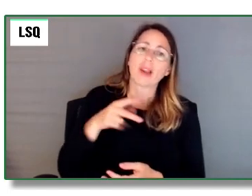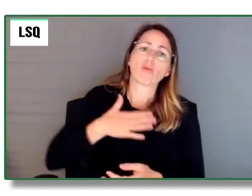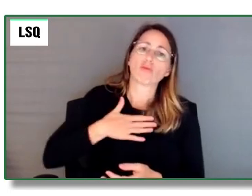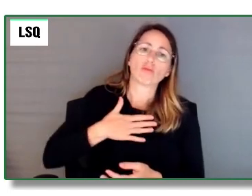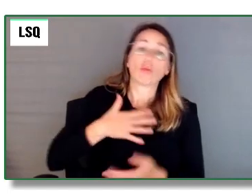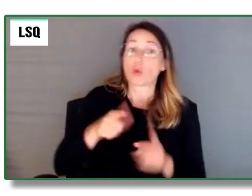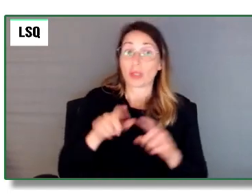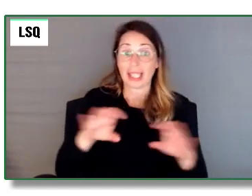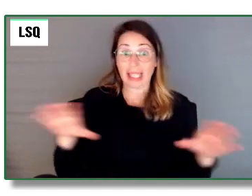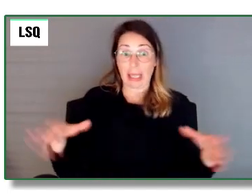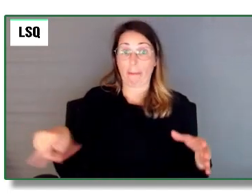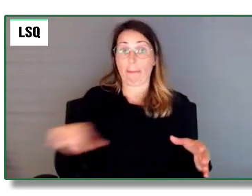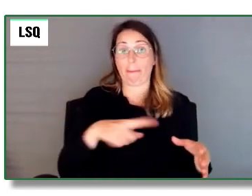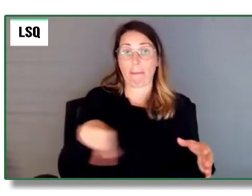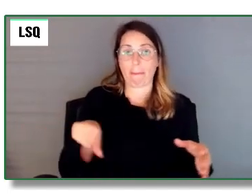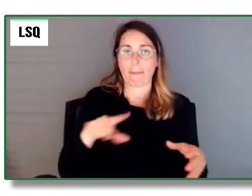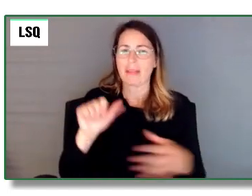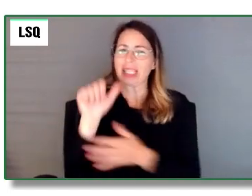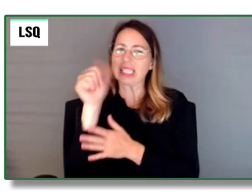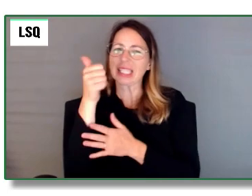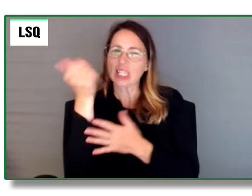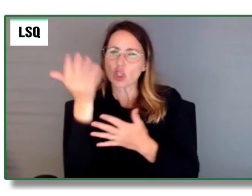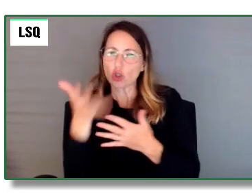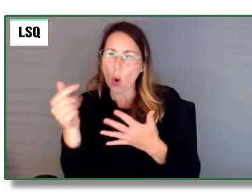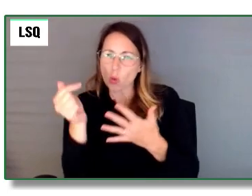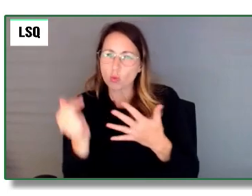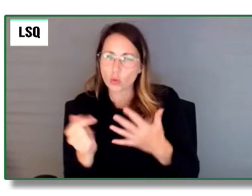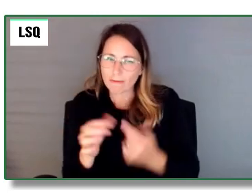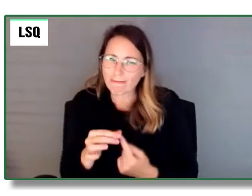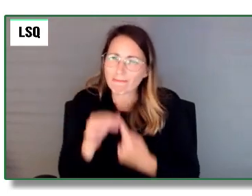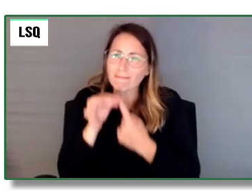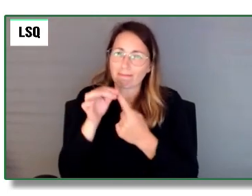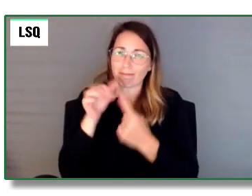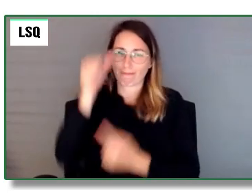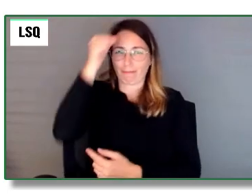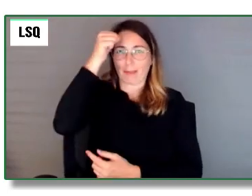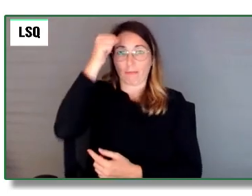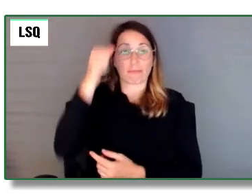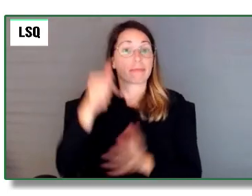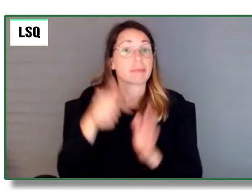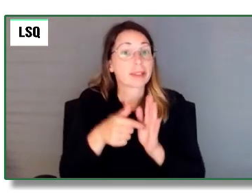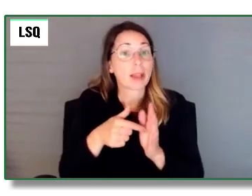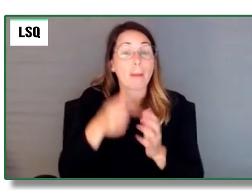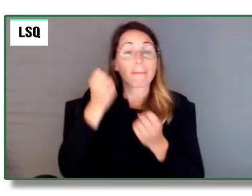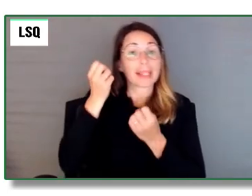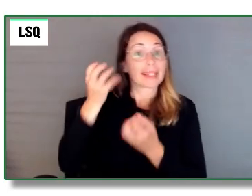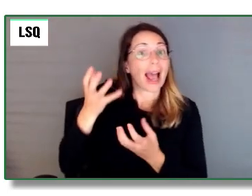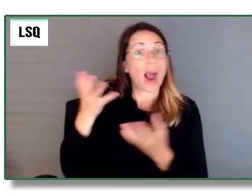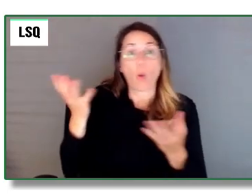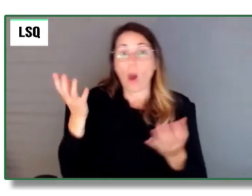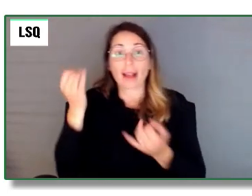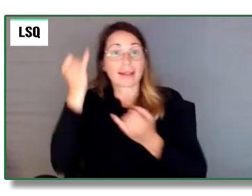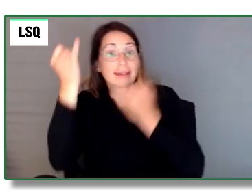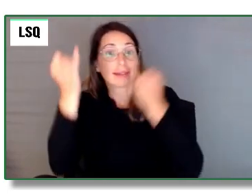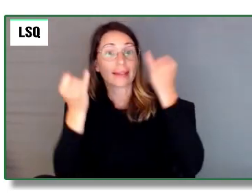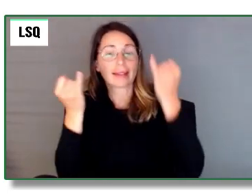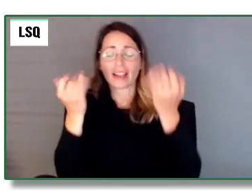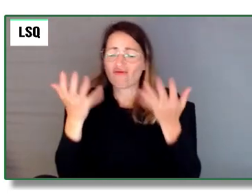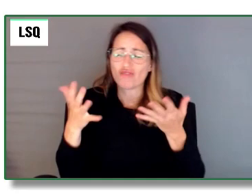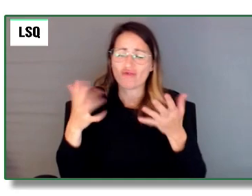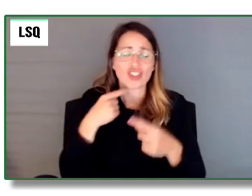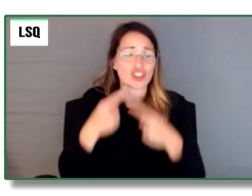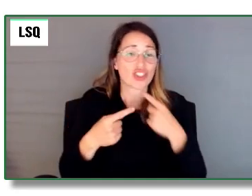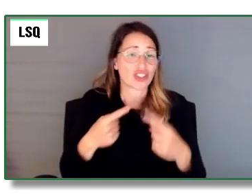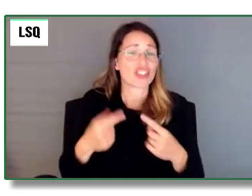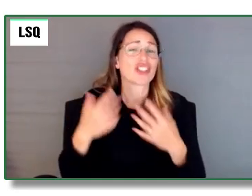les plus importantes à retenir. Un petit peu les messages et les idées qui ont été mentionnés souvent à travers